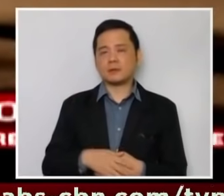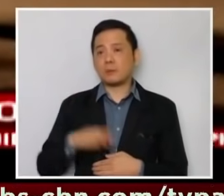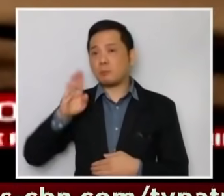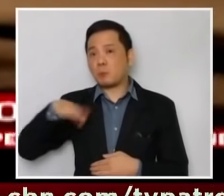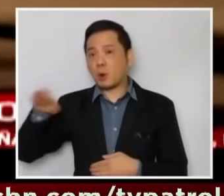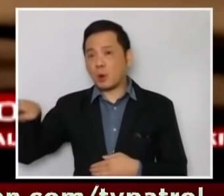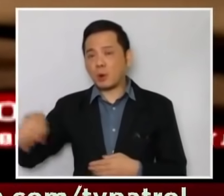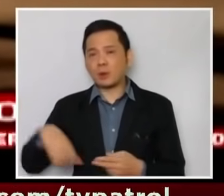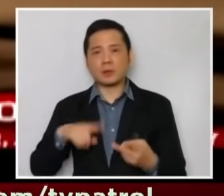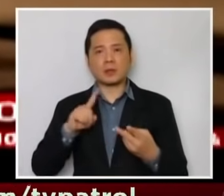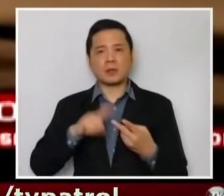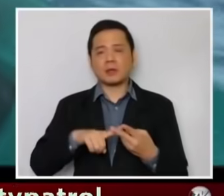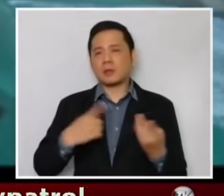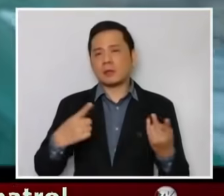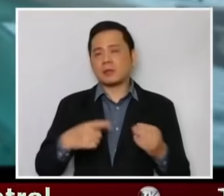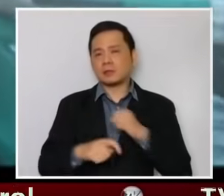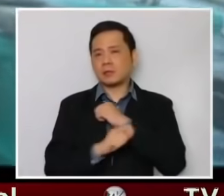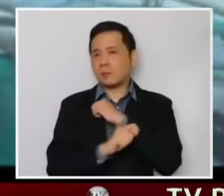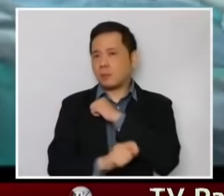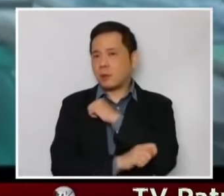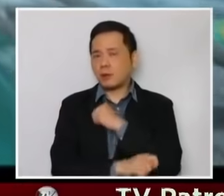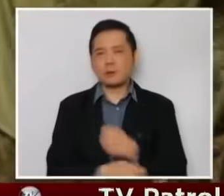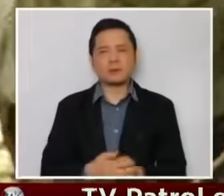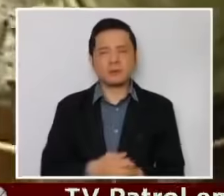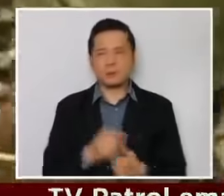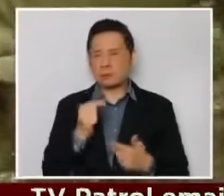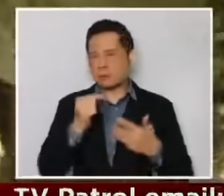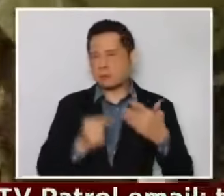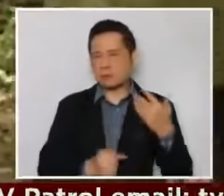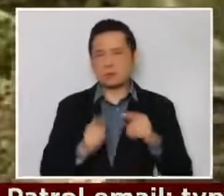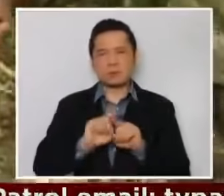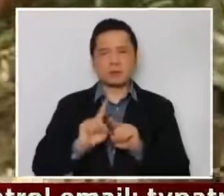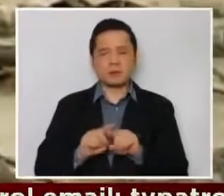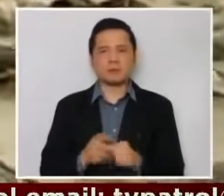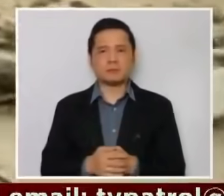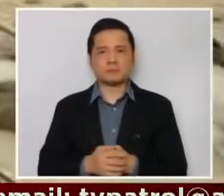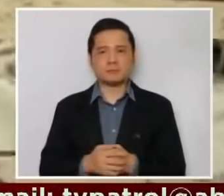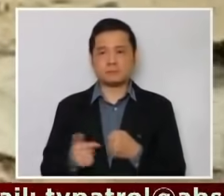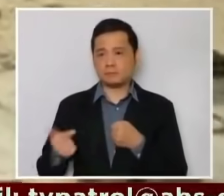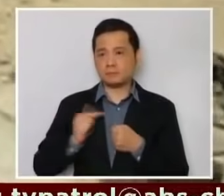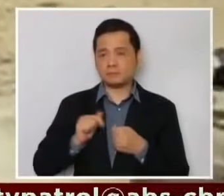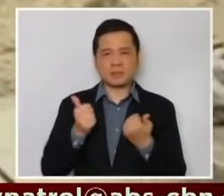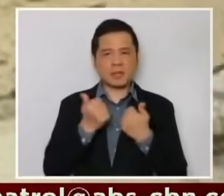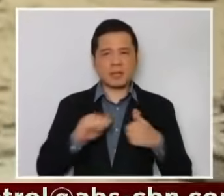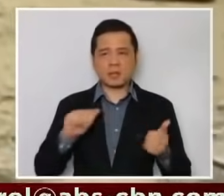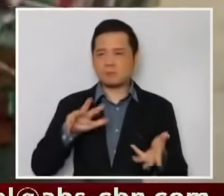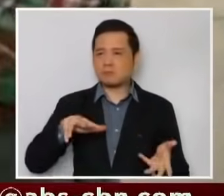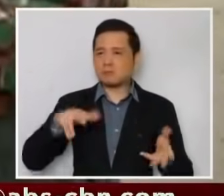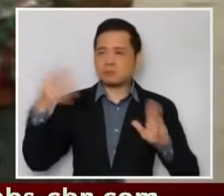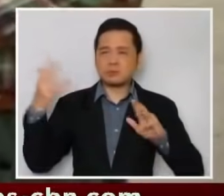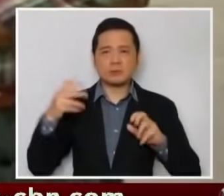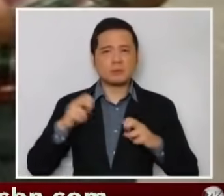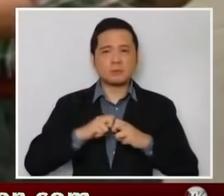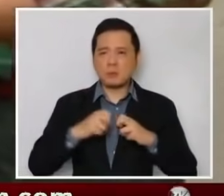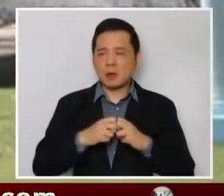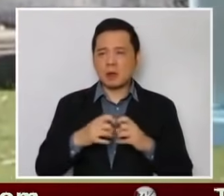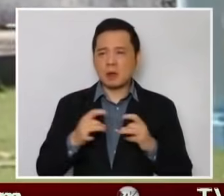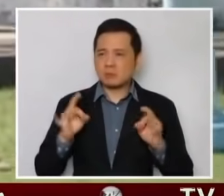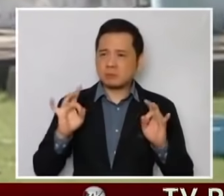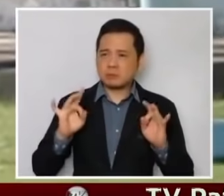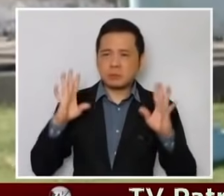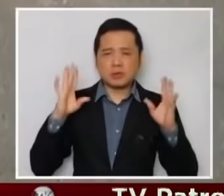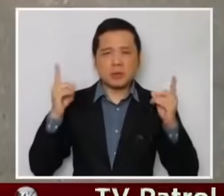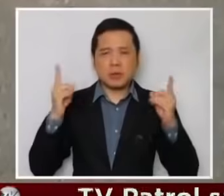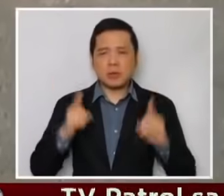sa Tacloban City. Sinuong ang anumang trahedya o sakuna, maihatid lamang ang